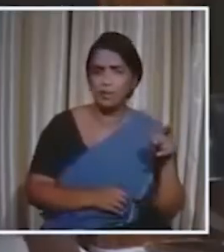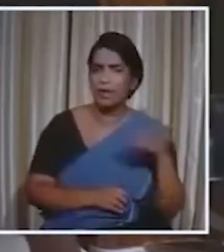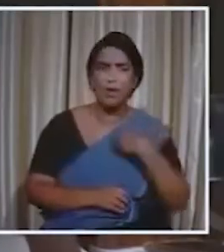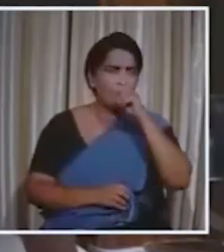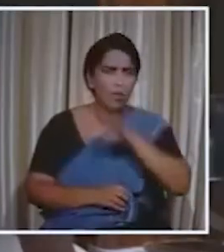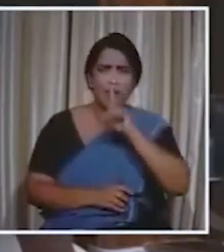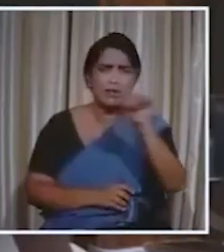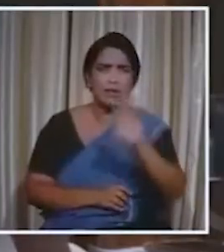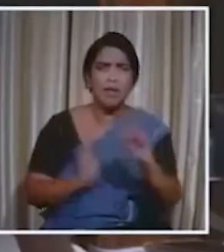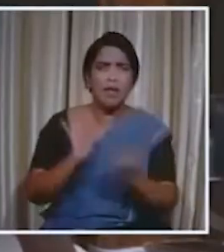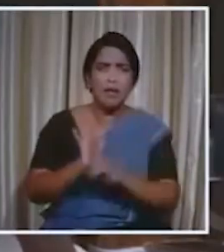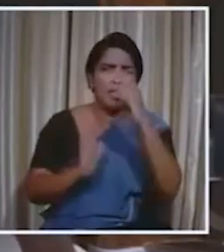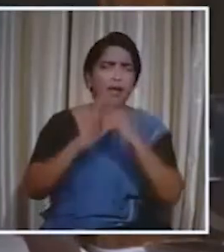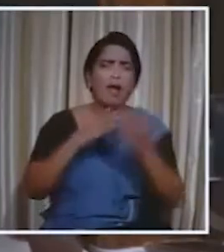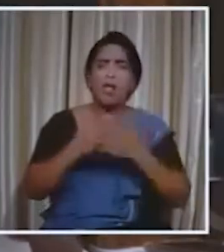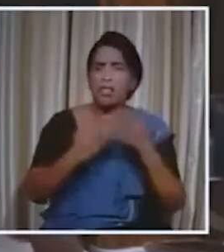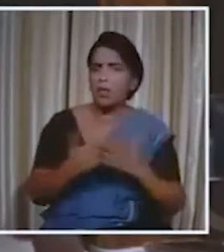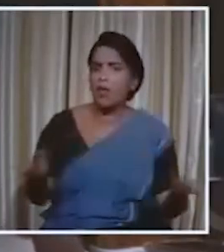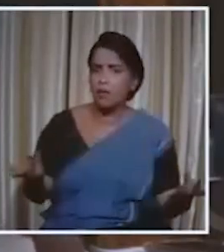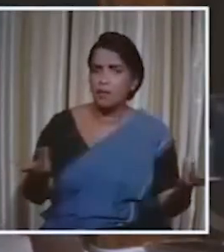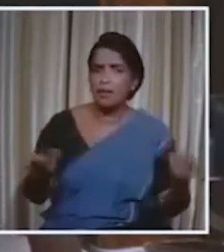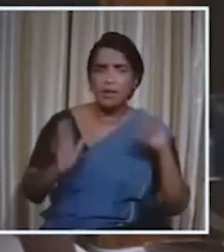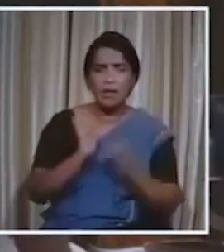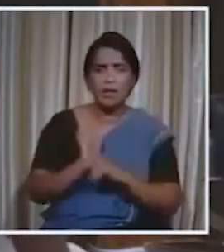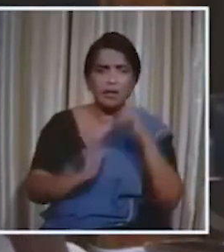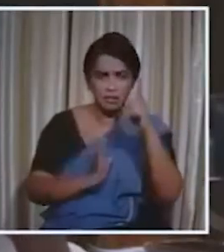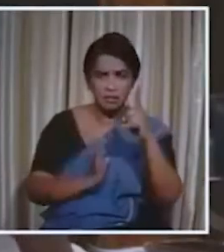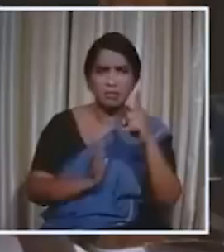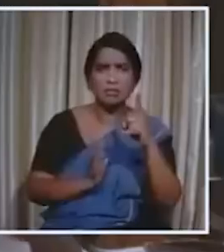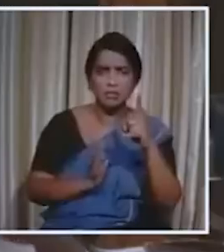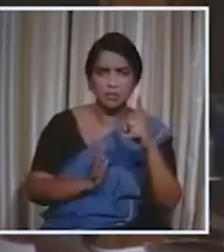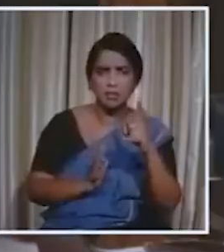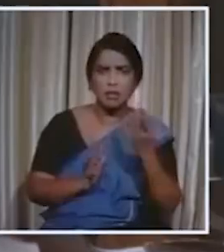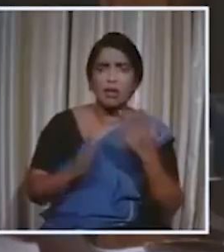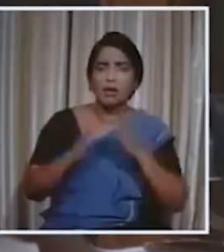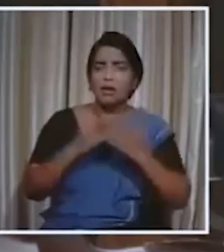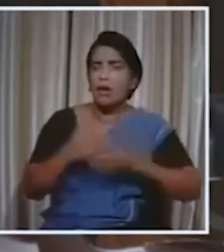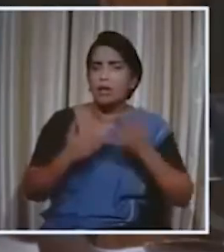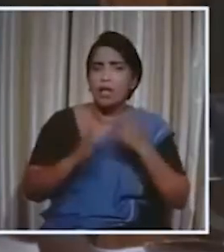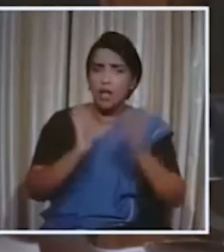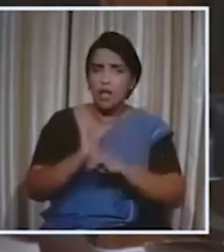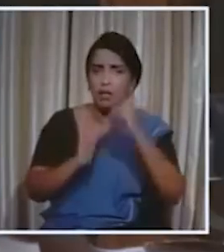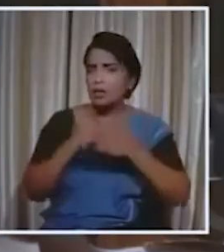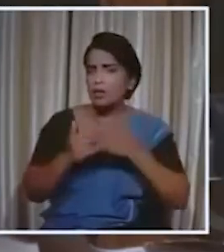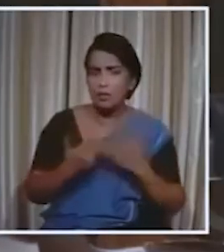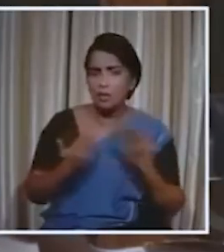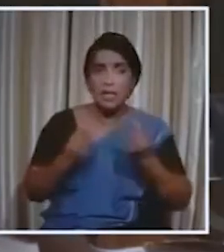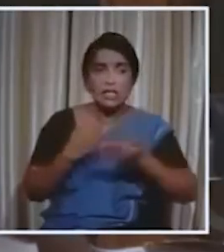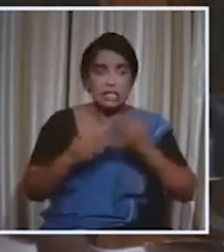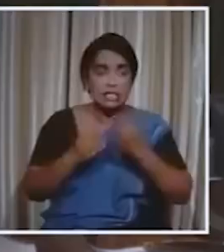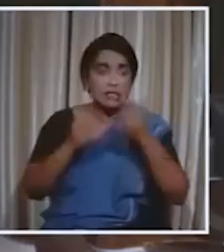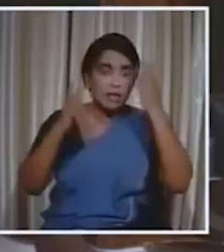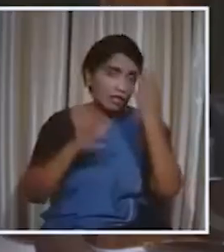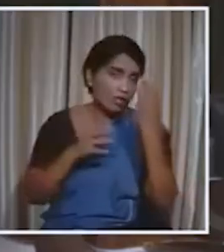කරන්න එපා. මොකද රුපියල් ලක්ෂකින් කොහෙද ඇමතිතුමා ගයක් හදන්නේ? ඒ රුපියල් ලක්ෂකින් මට ආවන් පස්සේ කොහොමද ගෙවල් හදන්නේ රුපියල් ලක්ෂකින්? සිමෙන්ති රුපියල්